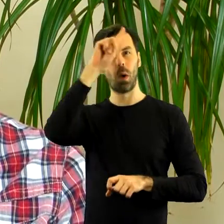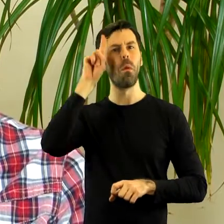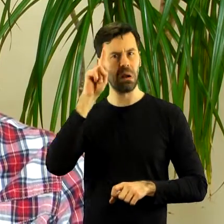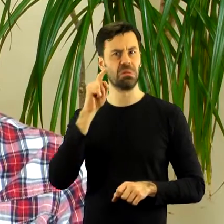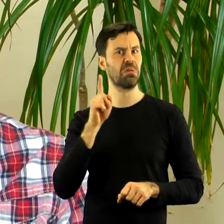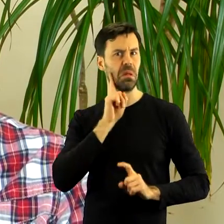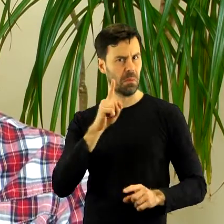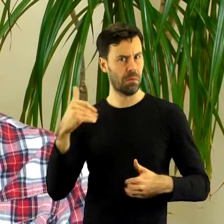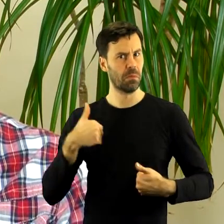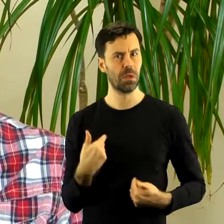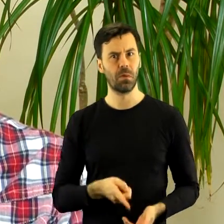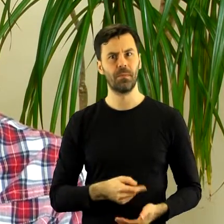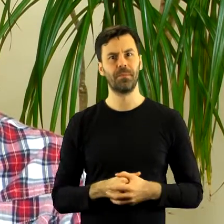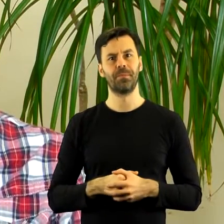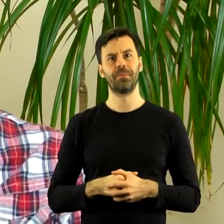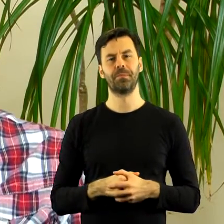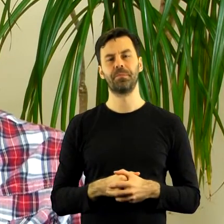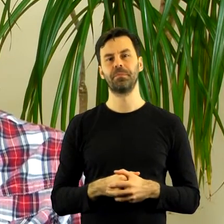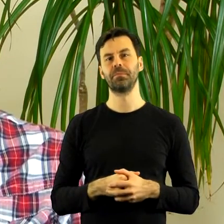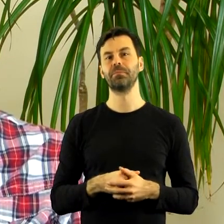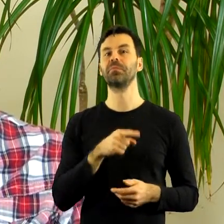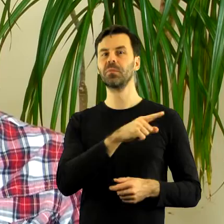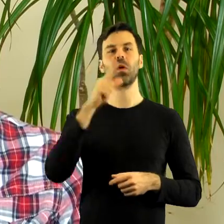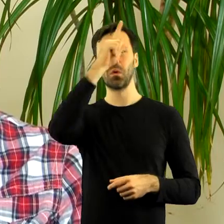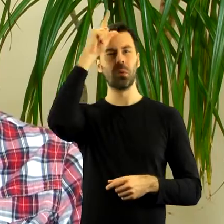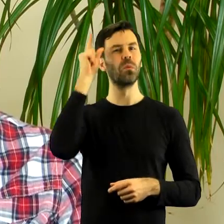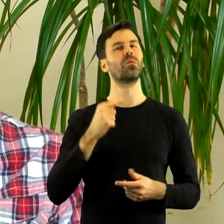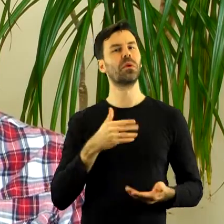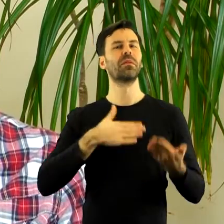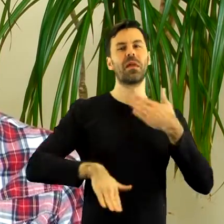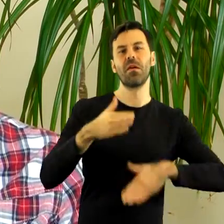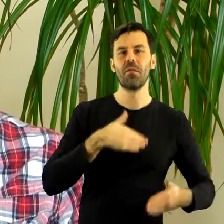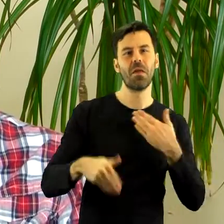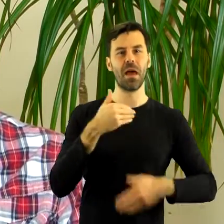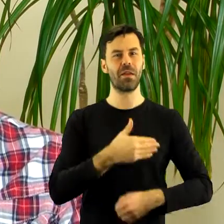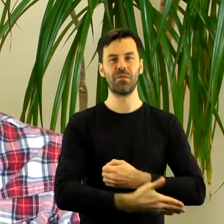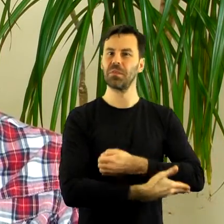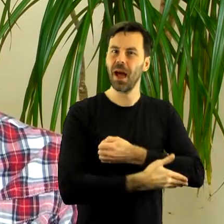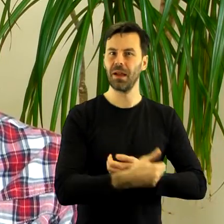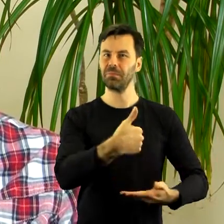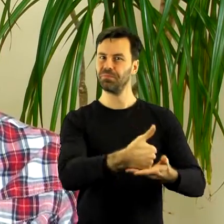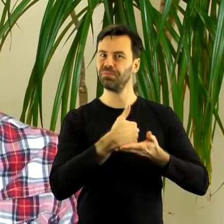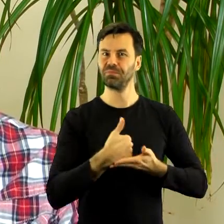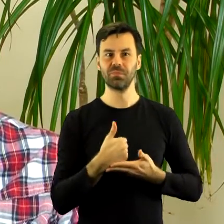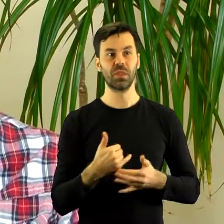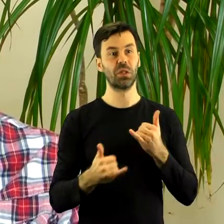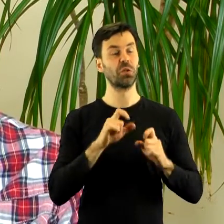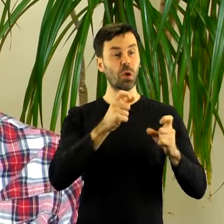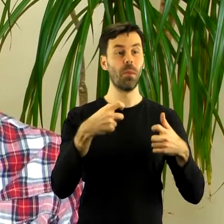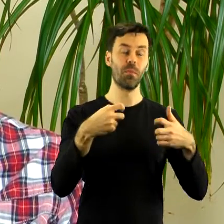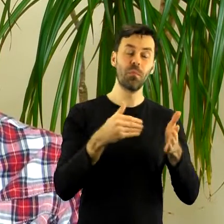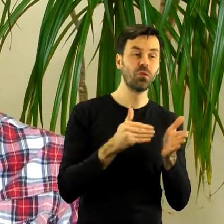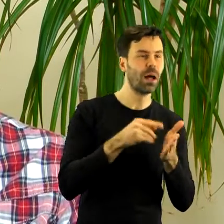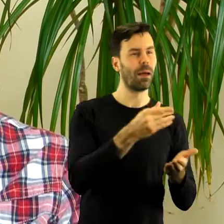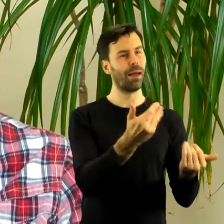ruch społeczny, którym on rzeczywiście był. No i utożsamiali się z nami, popierali, wspierali nasze działania bardzo